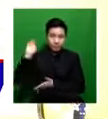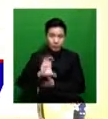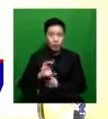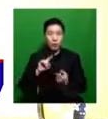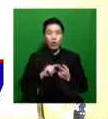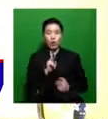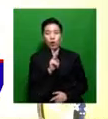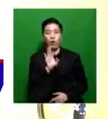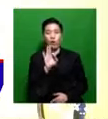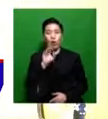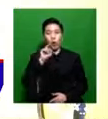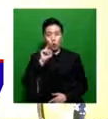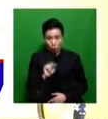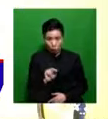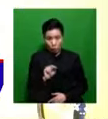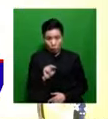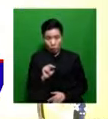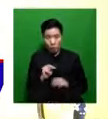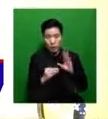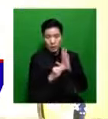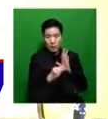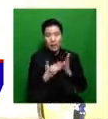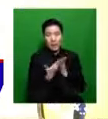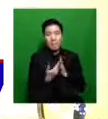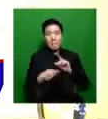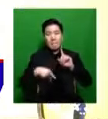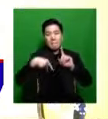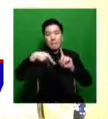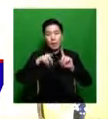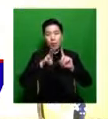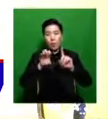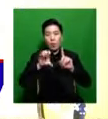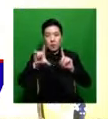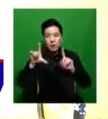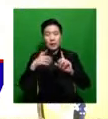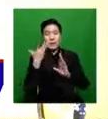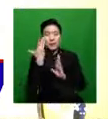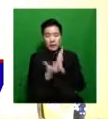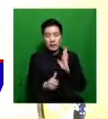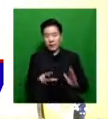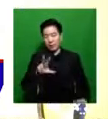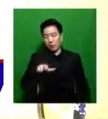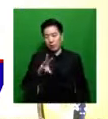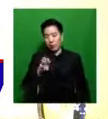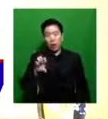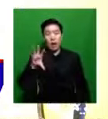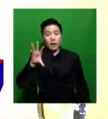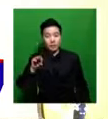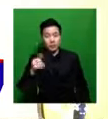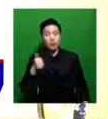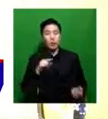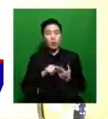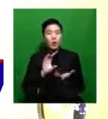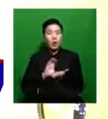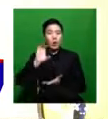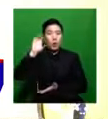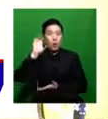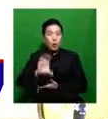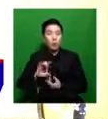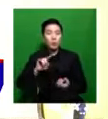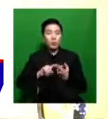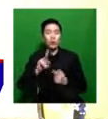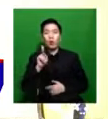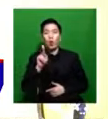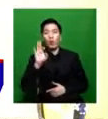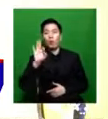านครหลวงที่คาดว่าจะใช้งบประมาณ 1,600 ล้านบาทที่เหลืออีก 3,560 ล้านบาทก็จะเป็นงบประมาณที่